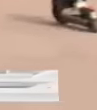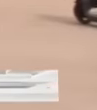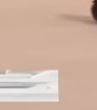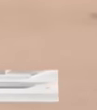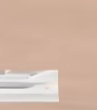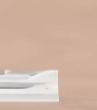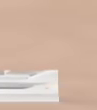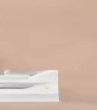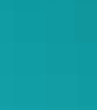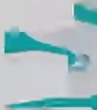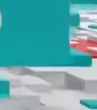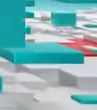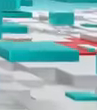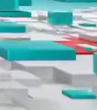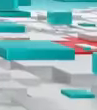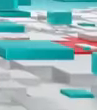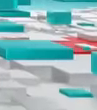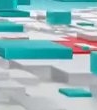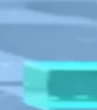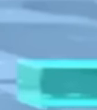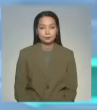их нарушать?